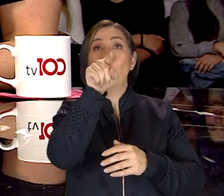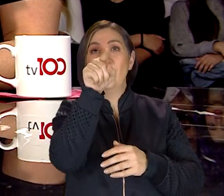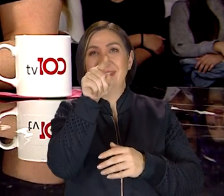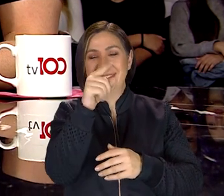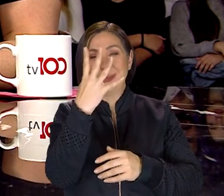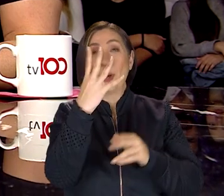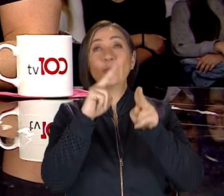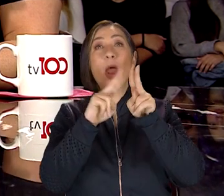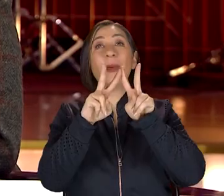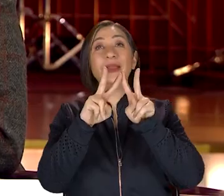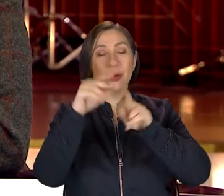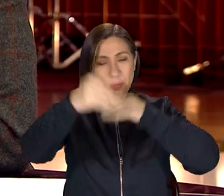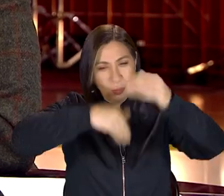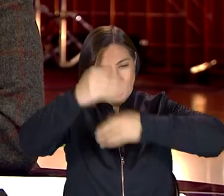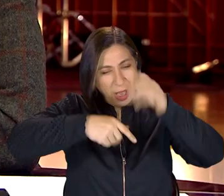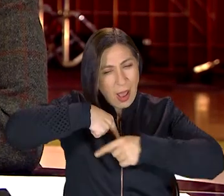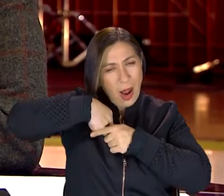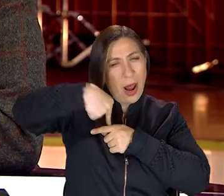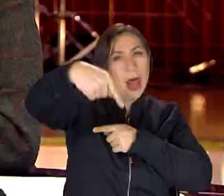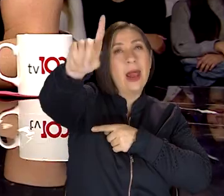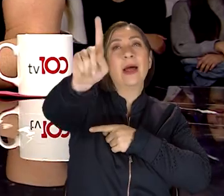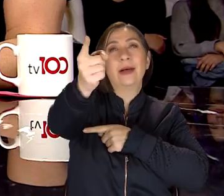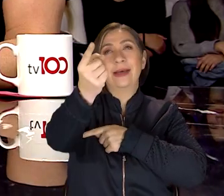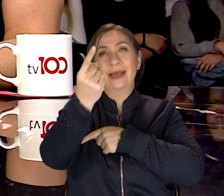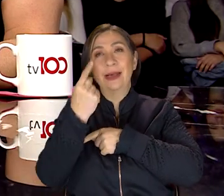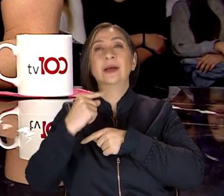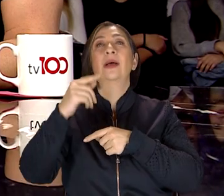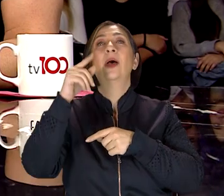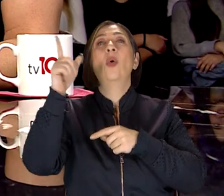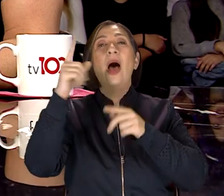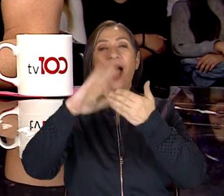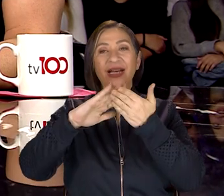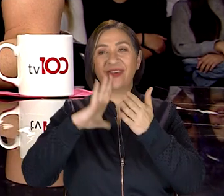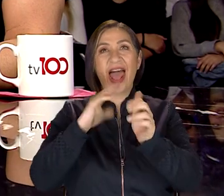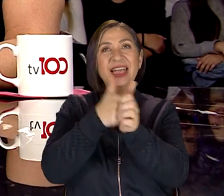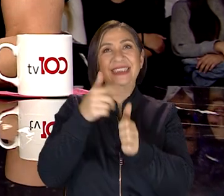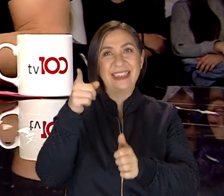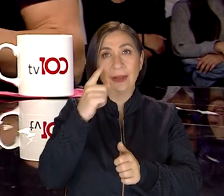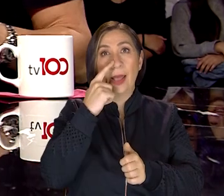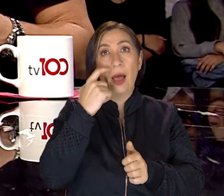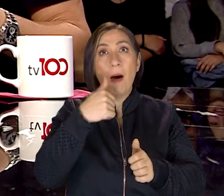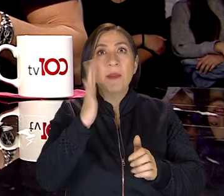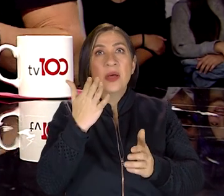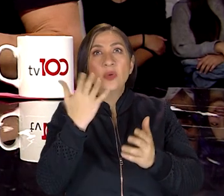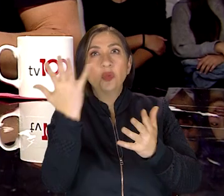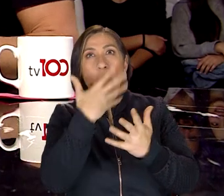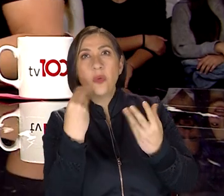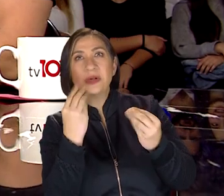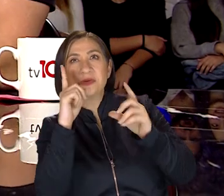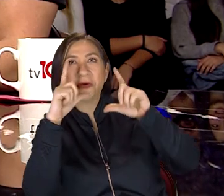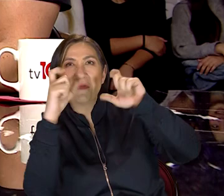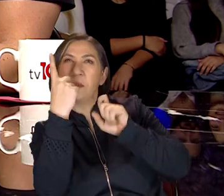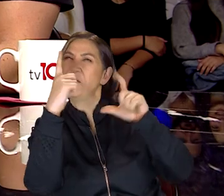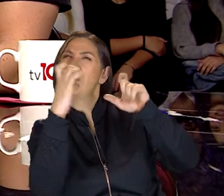da 4 kilometre yaptım geldim o anda Resul var asistan benim abi dedi ya çok iyi gözüküyor şunu